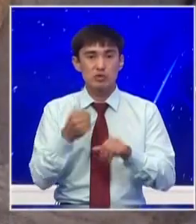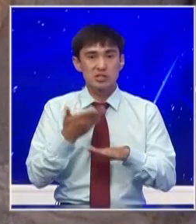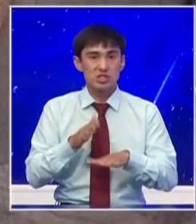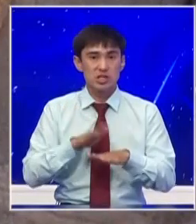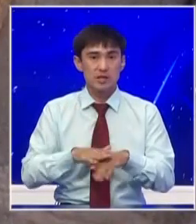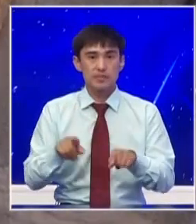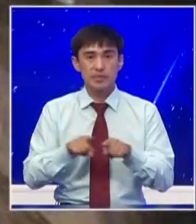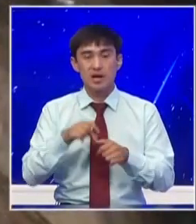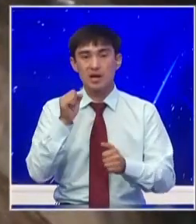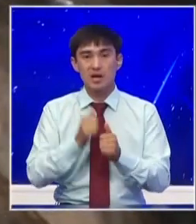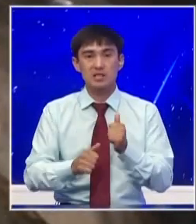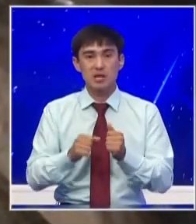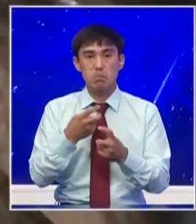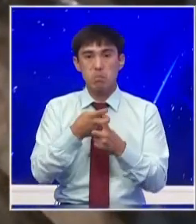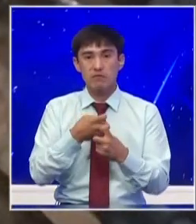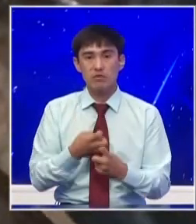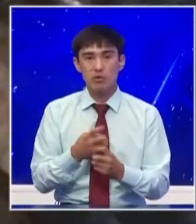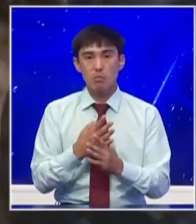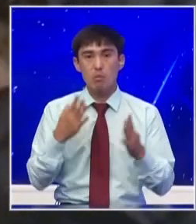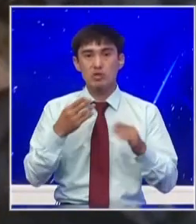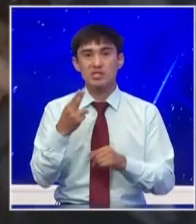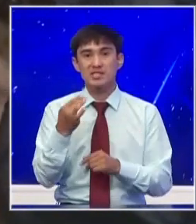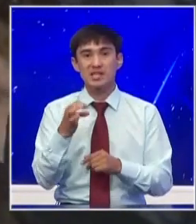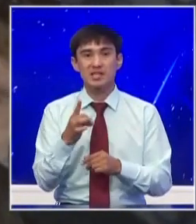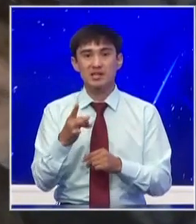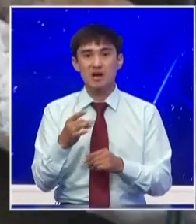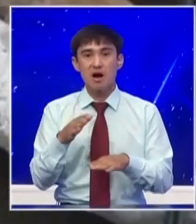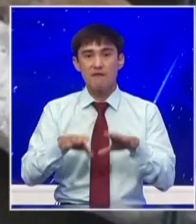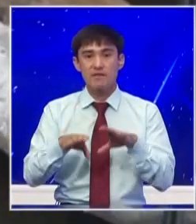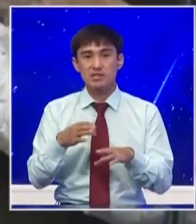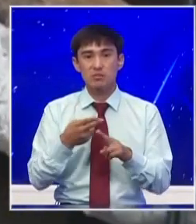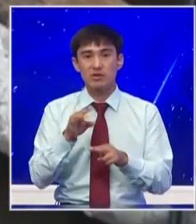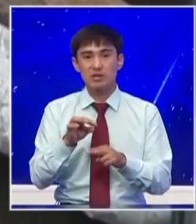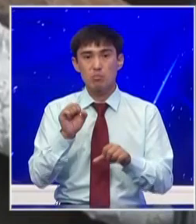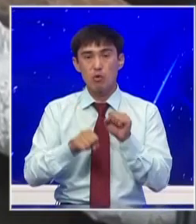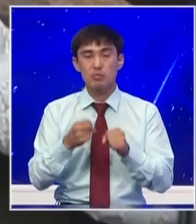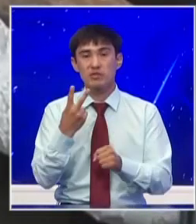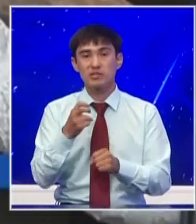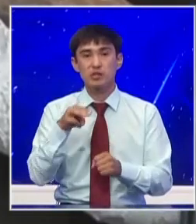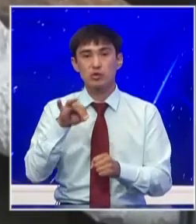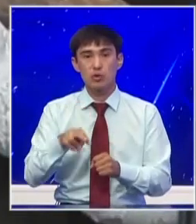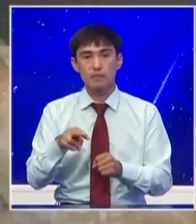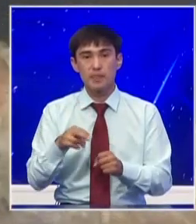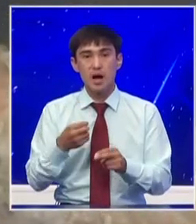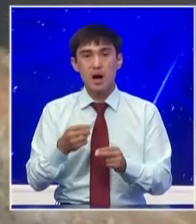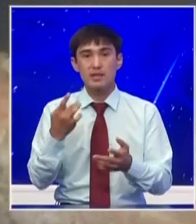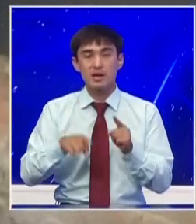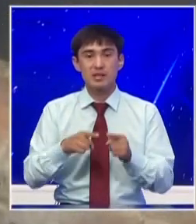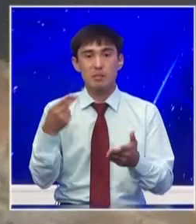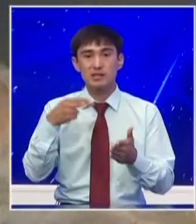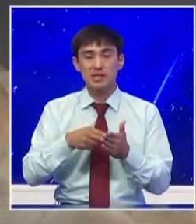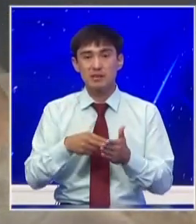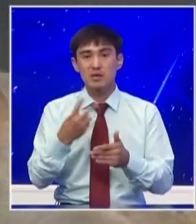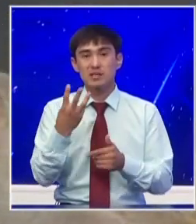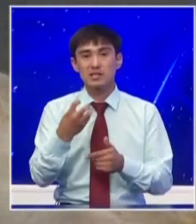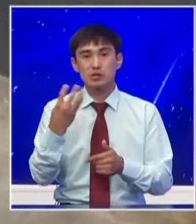тяжелее, так как каждый позвонок весит больше центнера, а вес самого кита мог быть 200 тонн, а по некоторым оценкам и